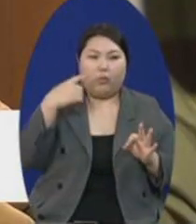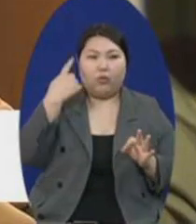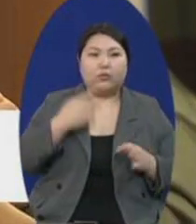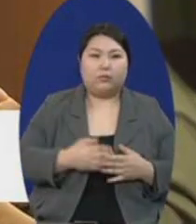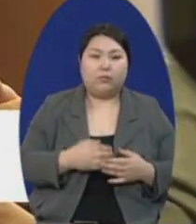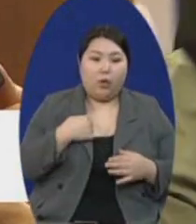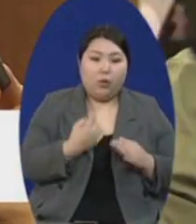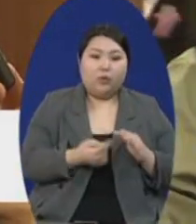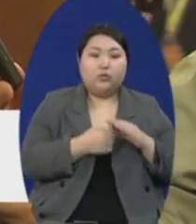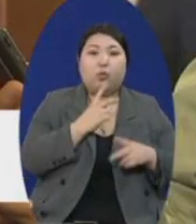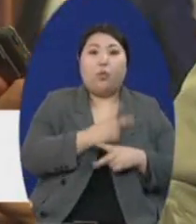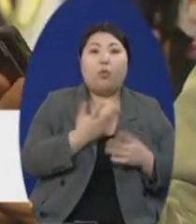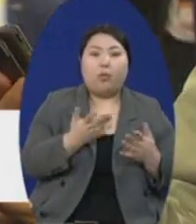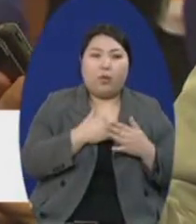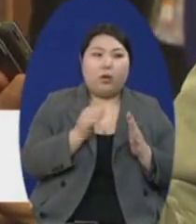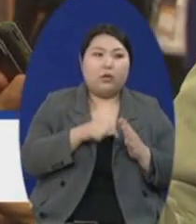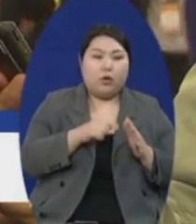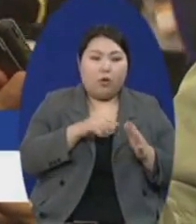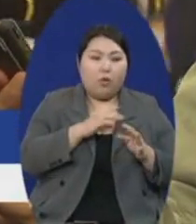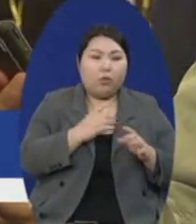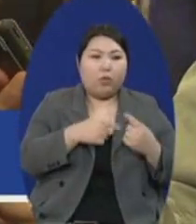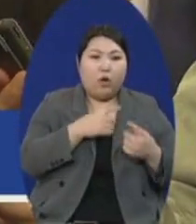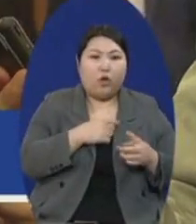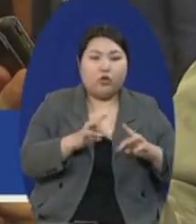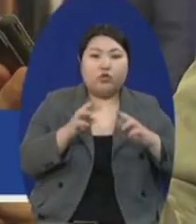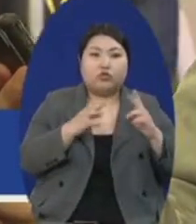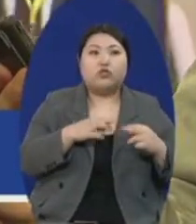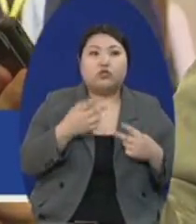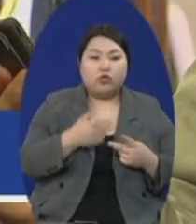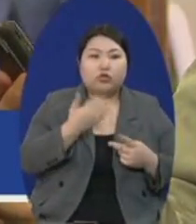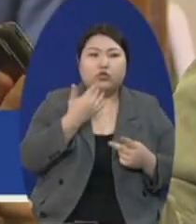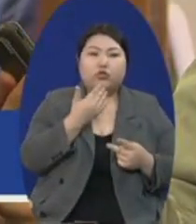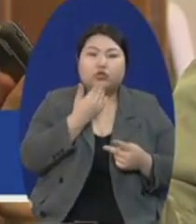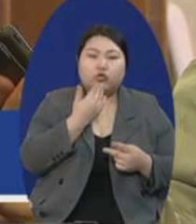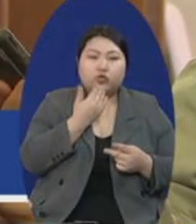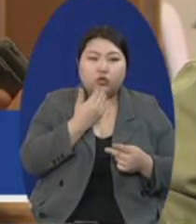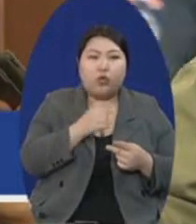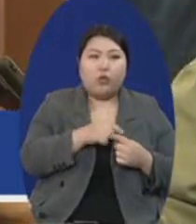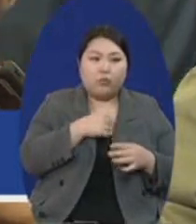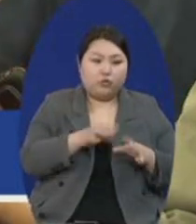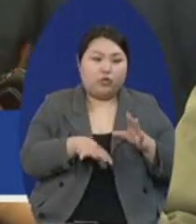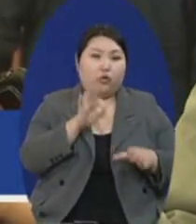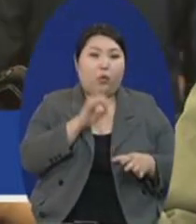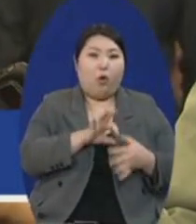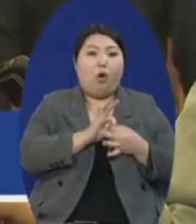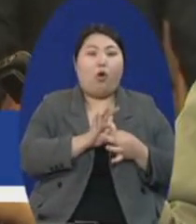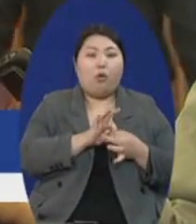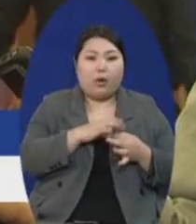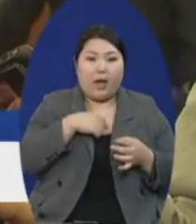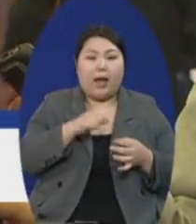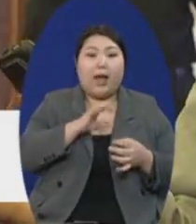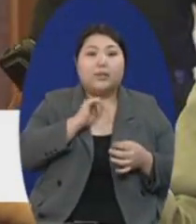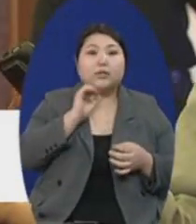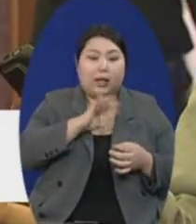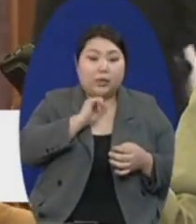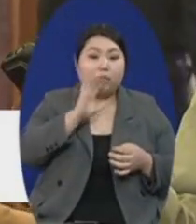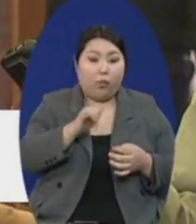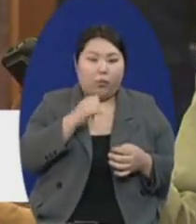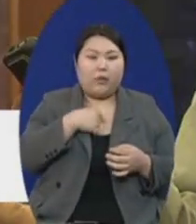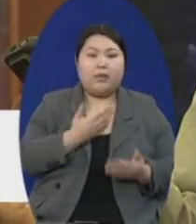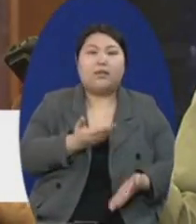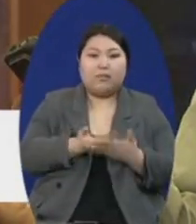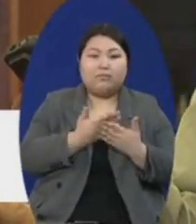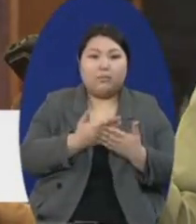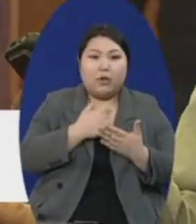үндсэн хууль болоо нэмт өрштө болоо шүү. Цөөхөн тооны та сонголт олон та асуудалтай асуудал дэмжин зүсэж үндсэн